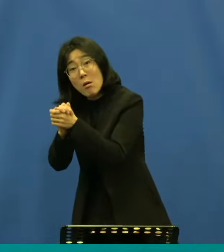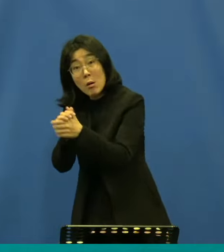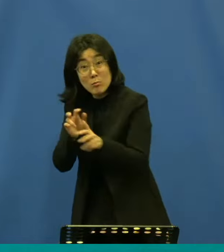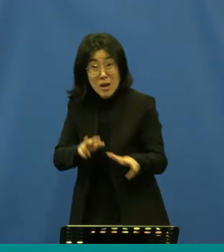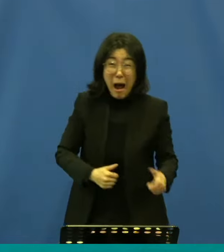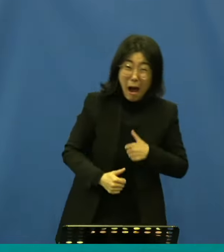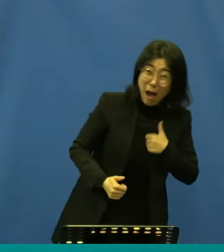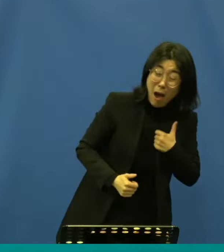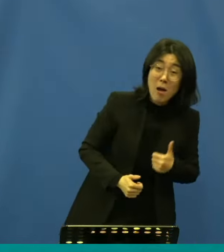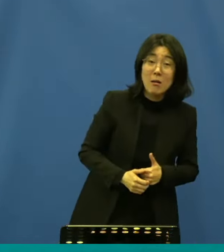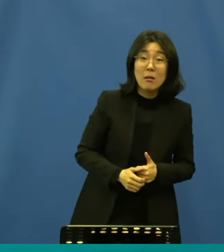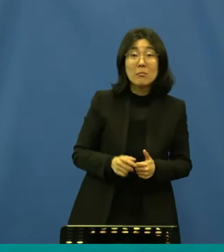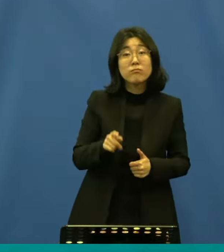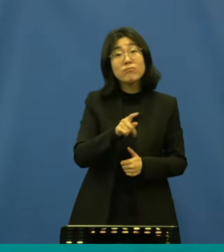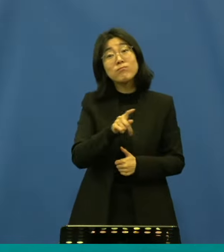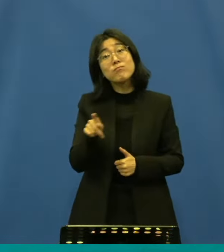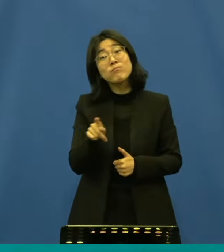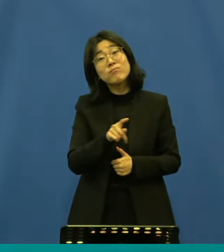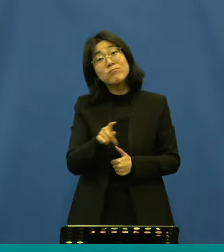장면이에요.